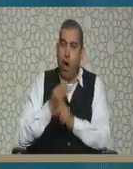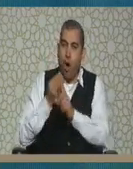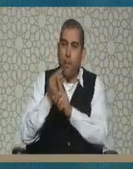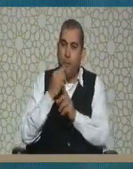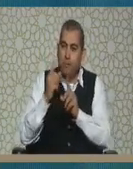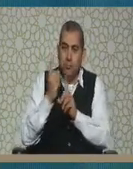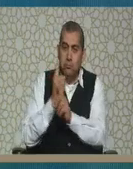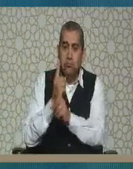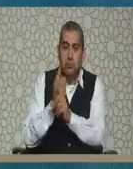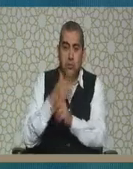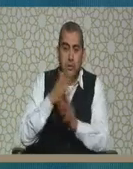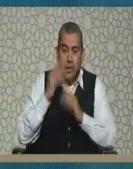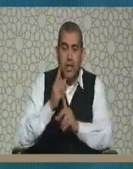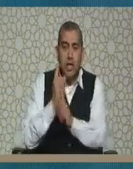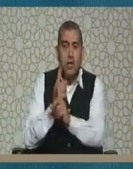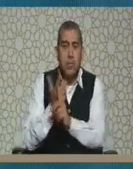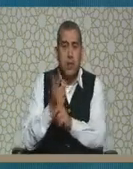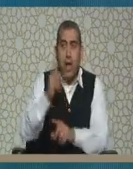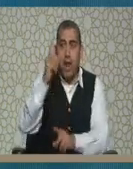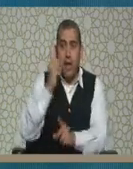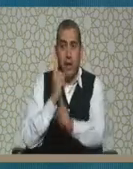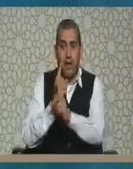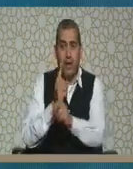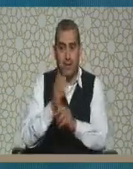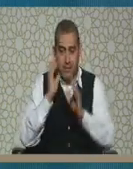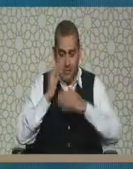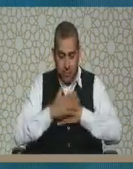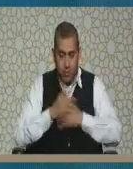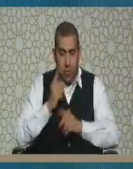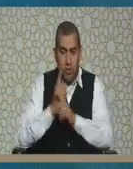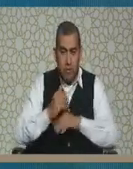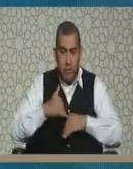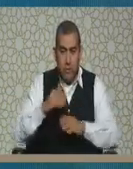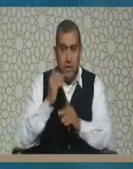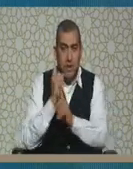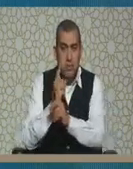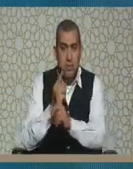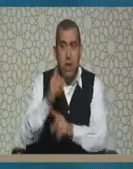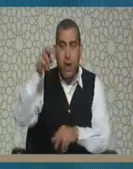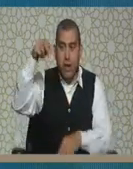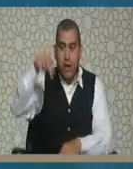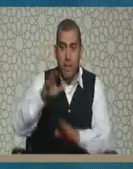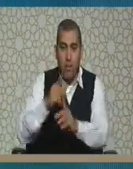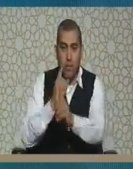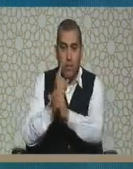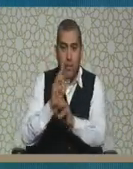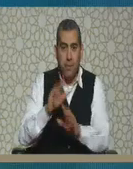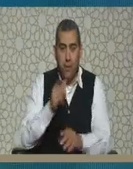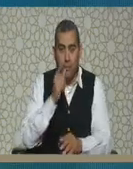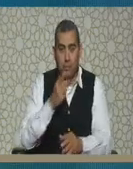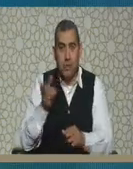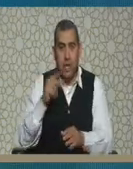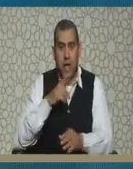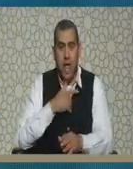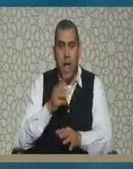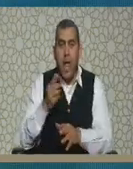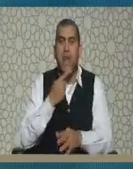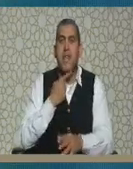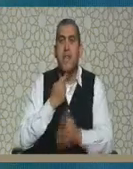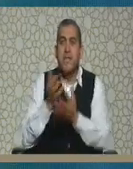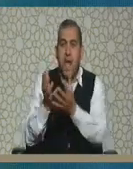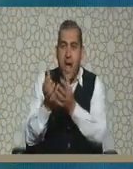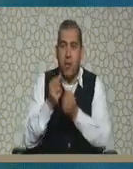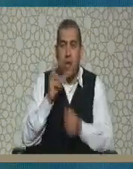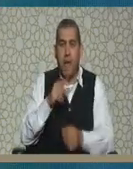الله وكل ا شوق يبرد باللقاء لا يعول عليه احنا بنزت شوقا لما نقابل